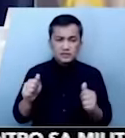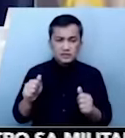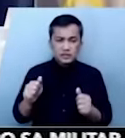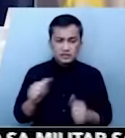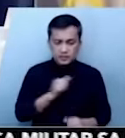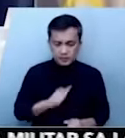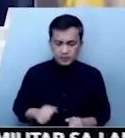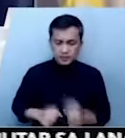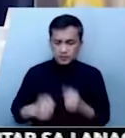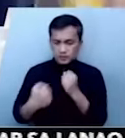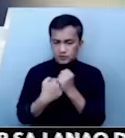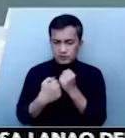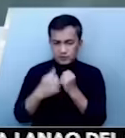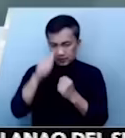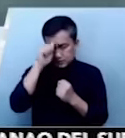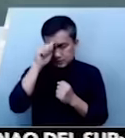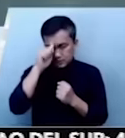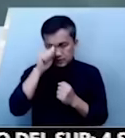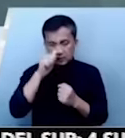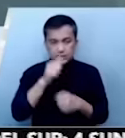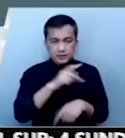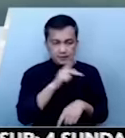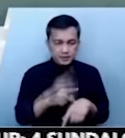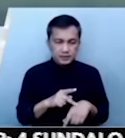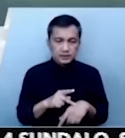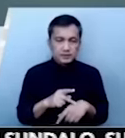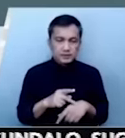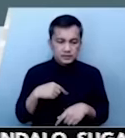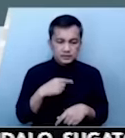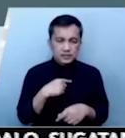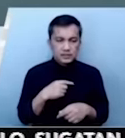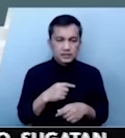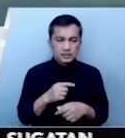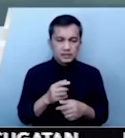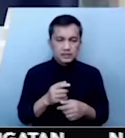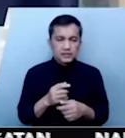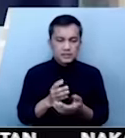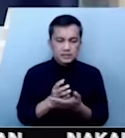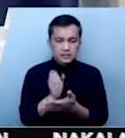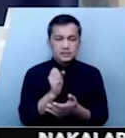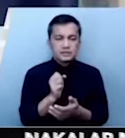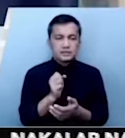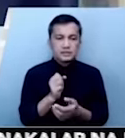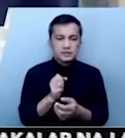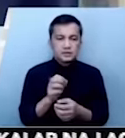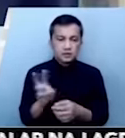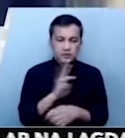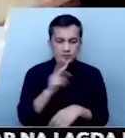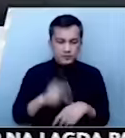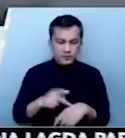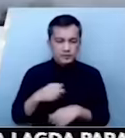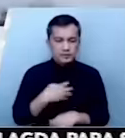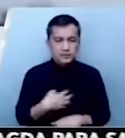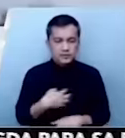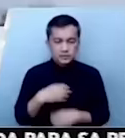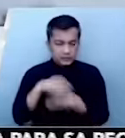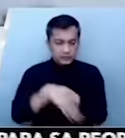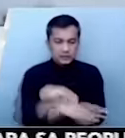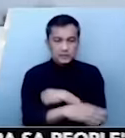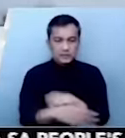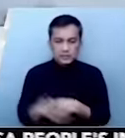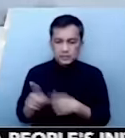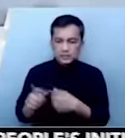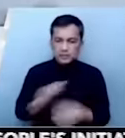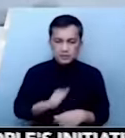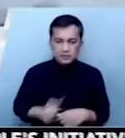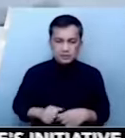sa pagtataguyod ng Pilipinas sa ating karapatan sa West Philippine Sea. Inalmahan din ng ambassador ang anyay mga